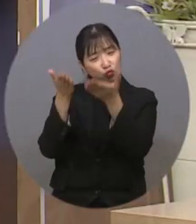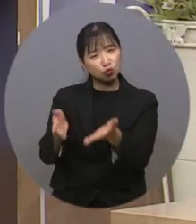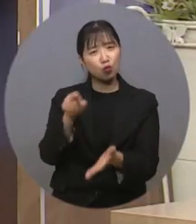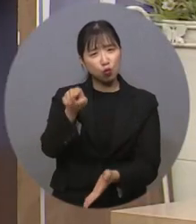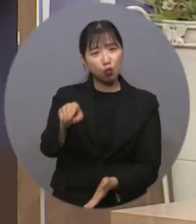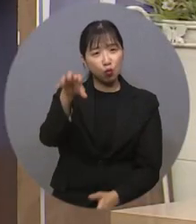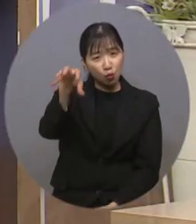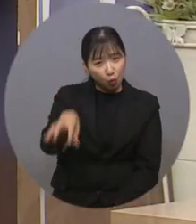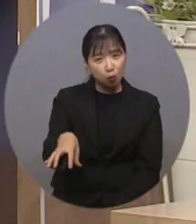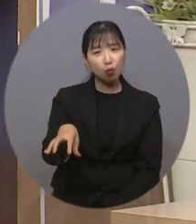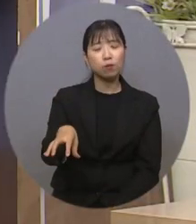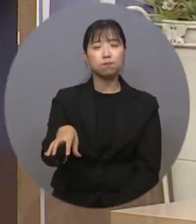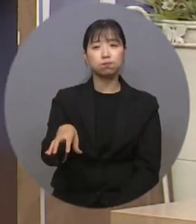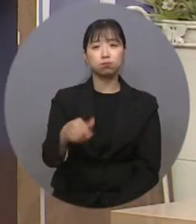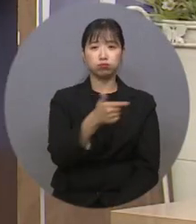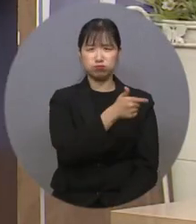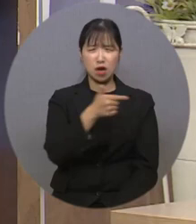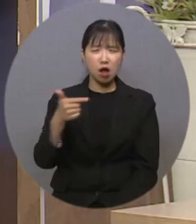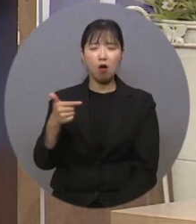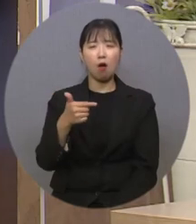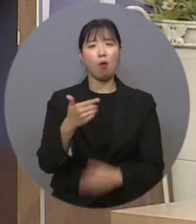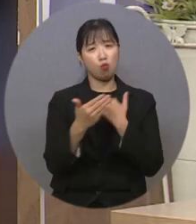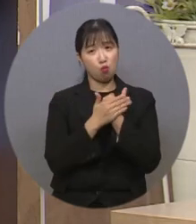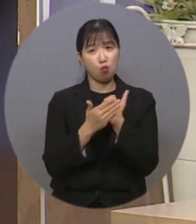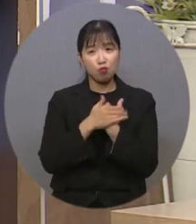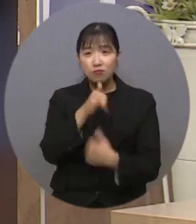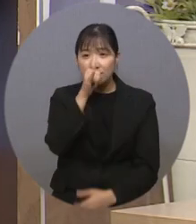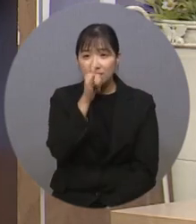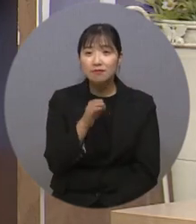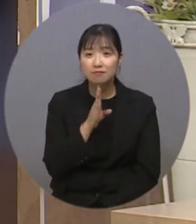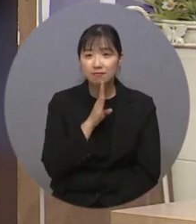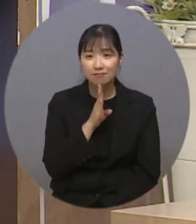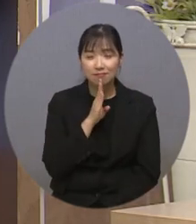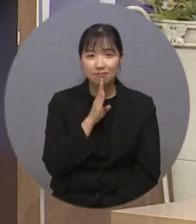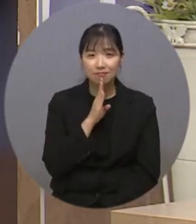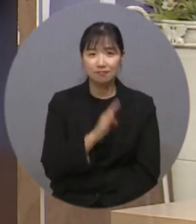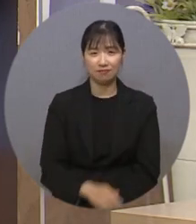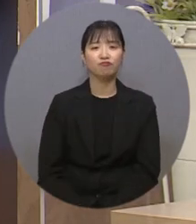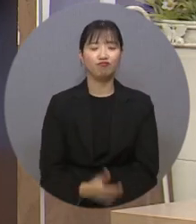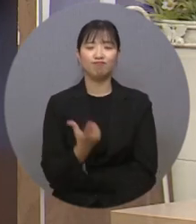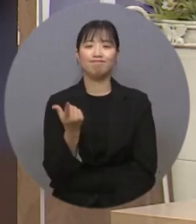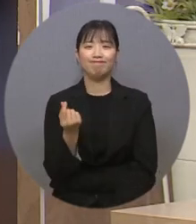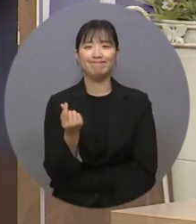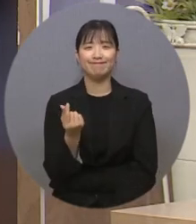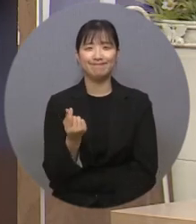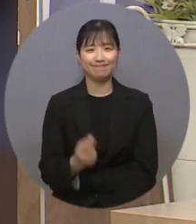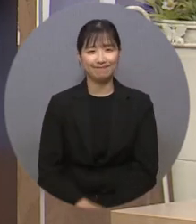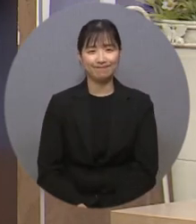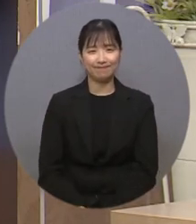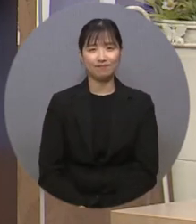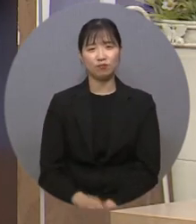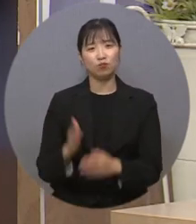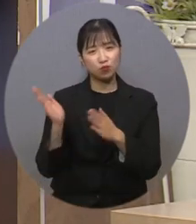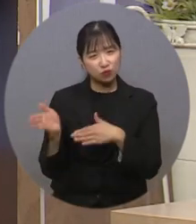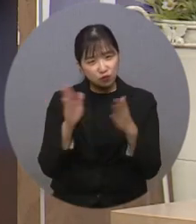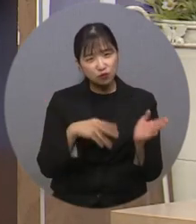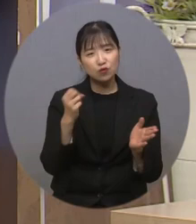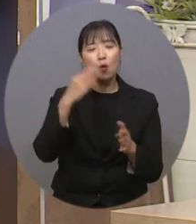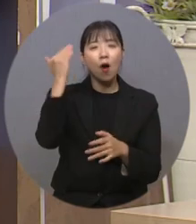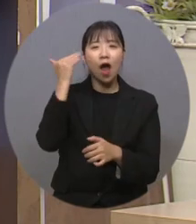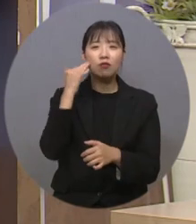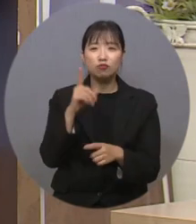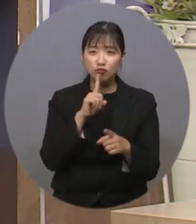또 거기서는 굉장히 또 도움을 큰 도움을 받게 되는 거잖아요. 네, 맞습니다. 네, 또 이런 일이라든지 이